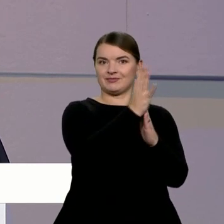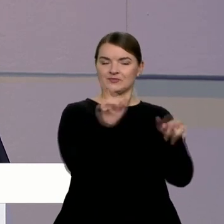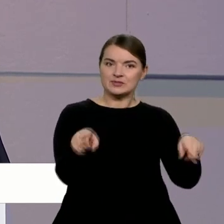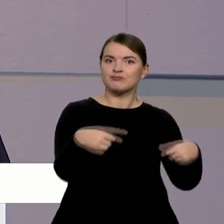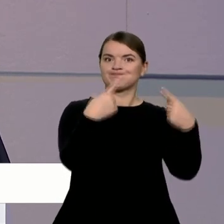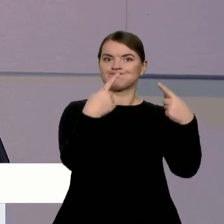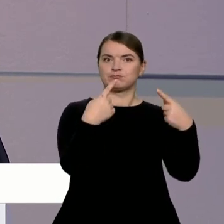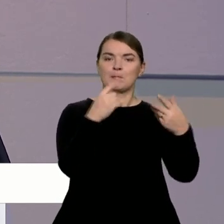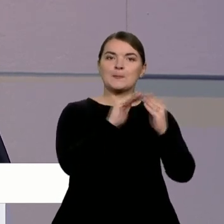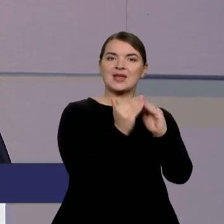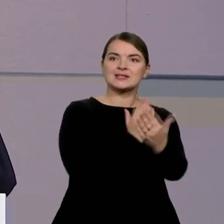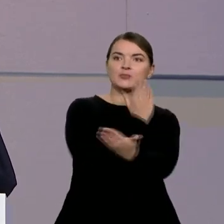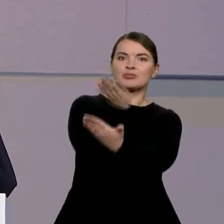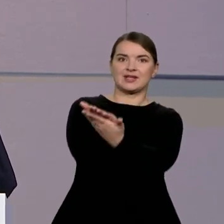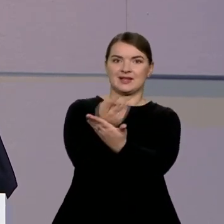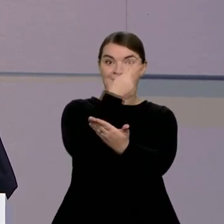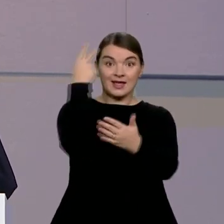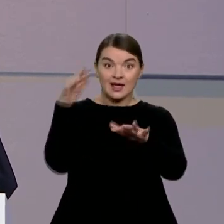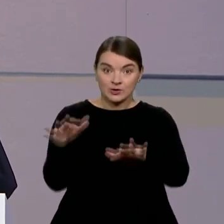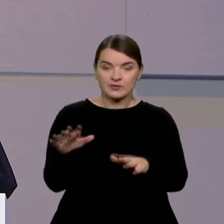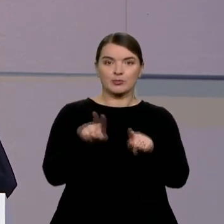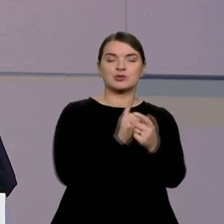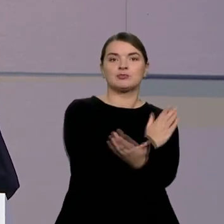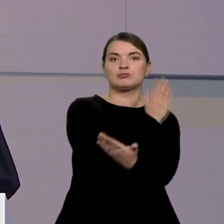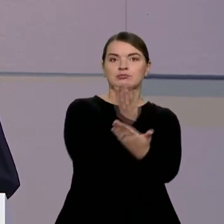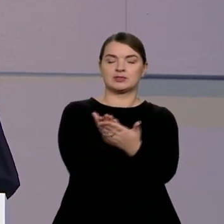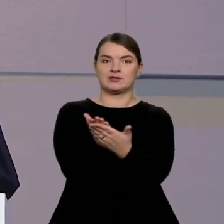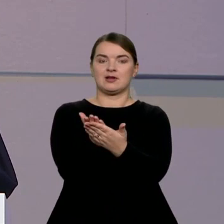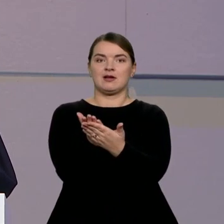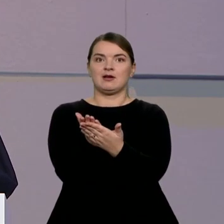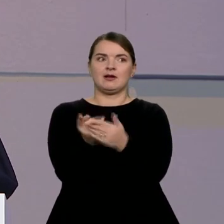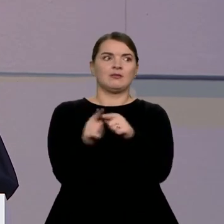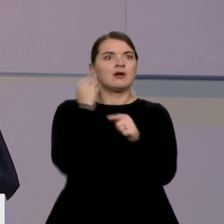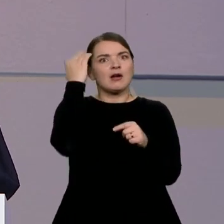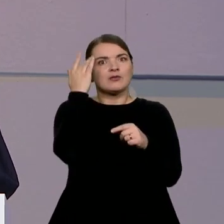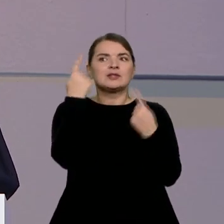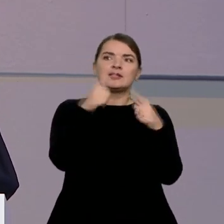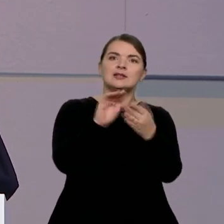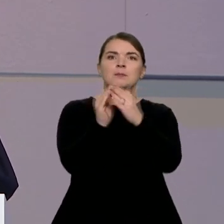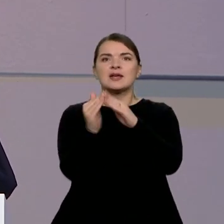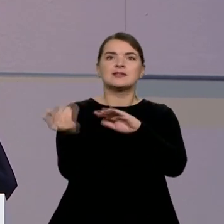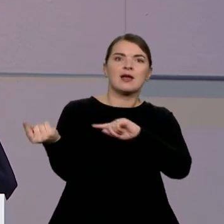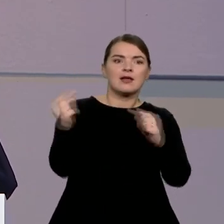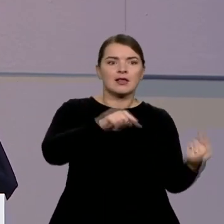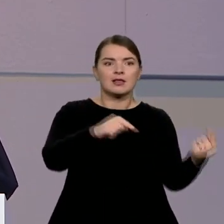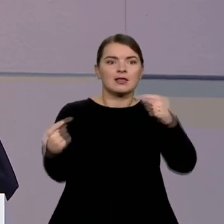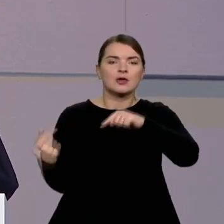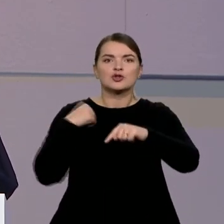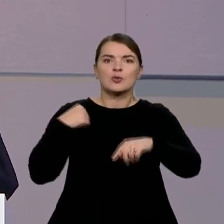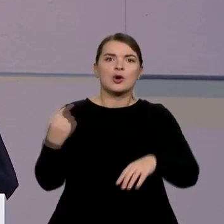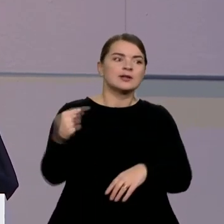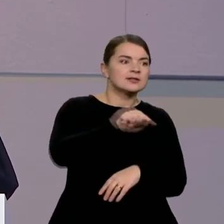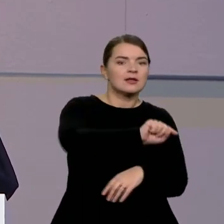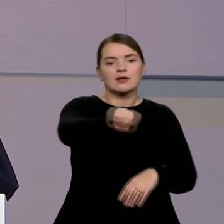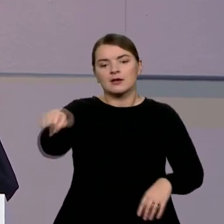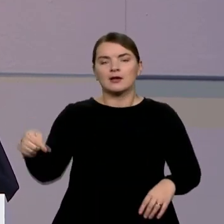ne tik Lietuvoje ir galvojant, kad čia reikėtų dalinti su kitais miestais ar turistais ar kažkokiais